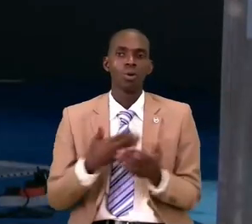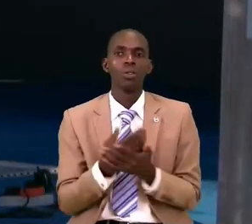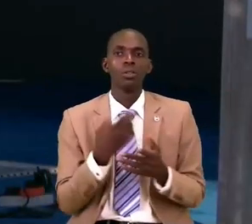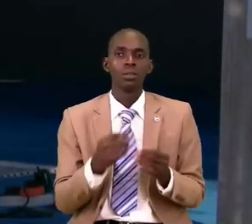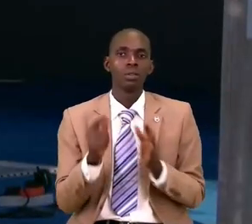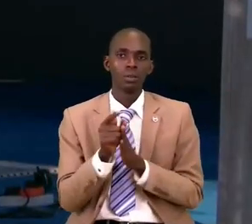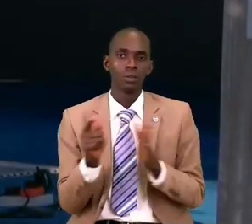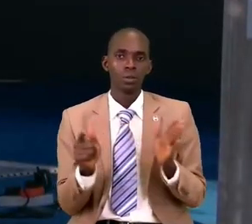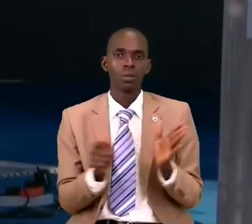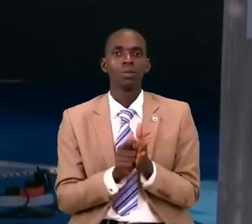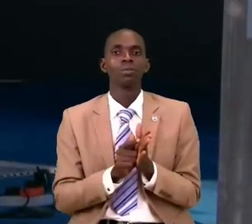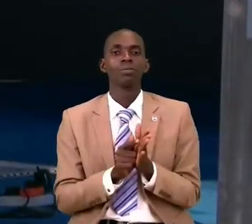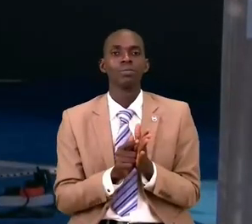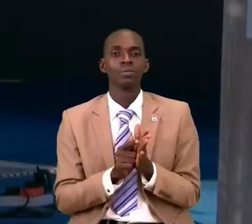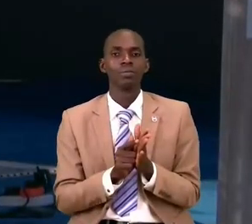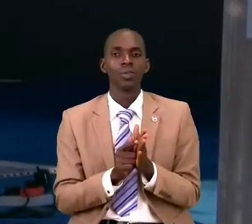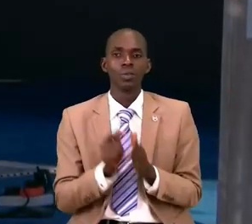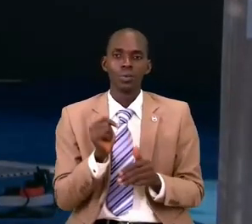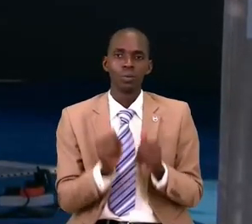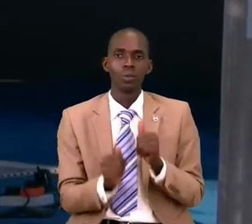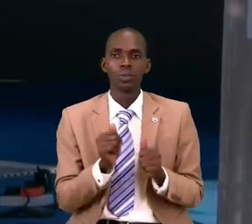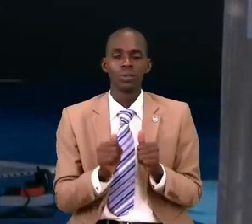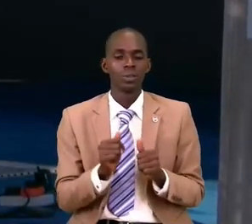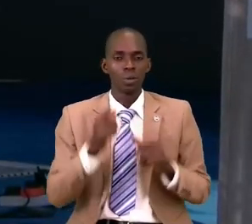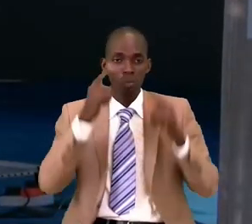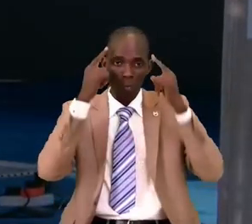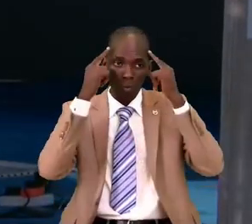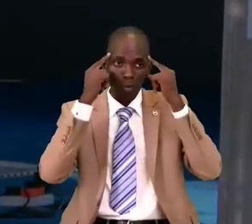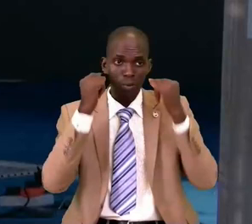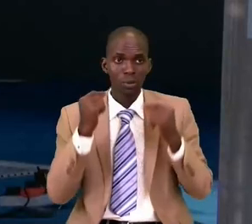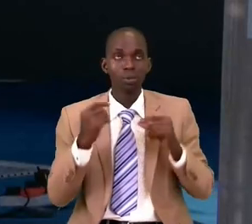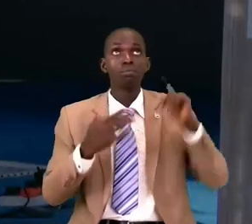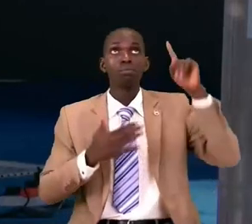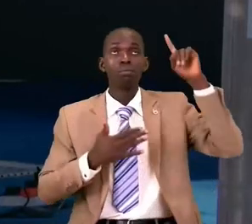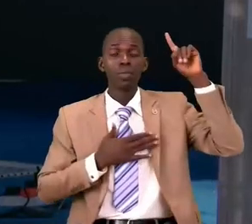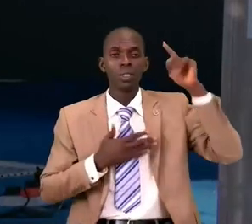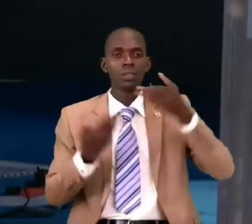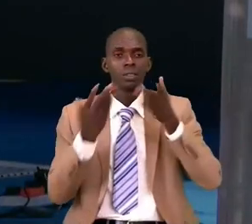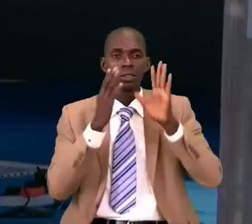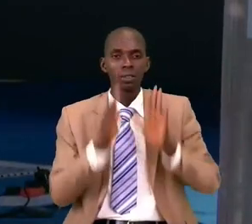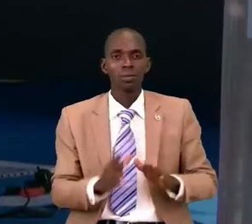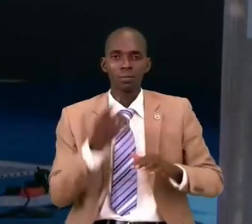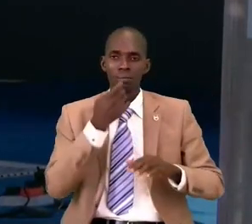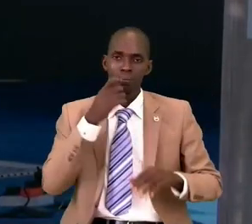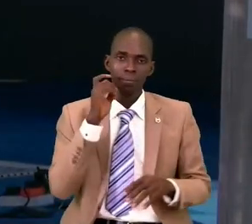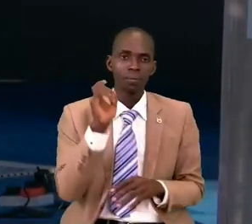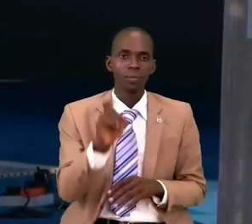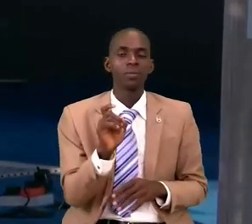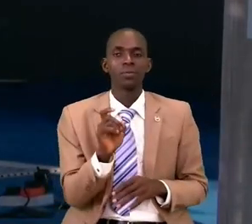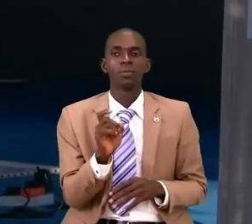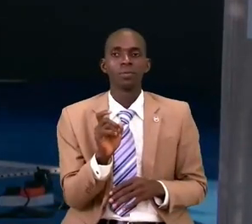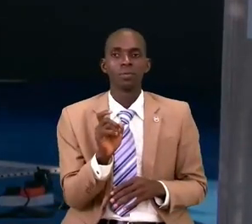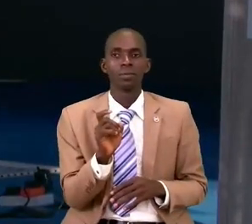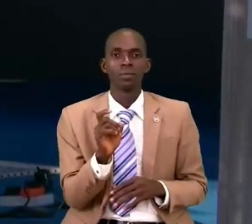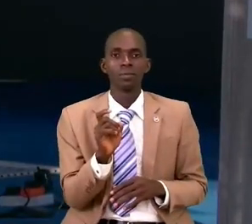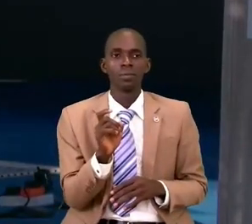Ne t'en détourne ni à droite ni à gauche, afin de réussir dans tout